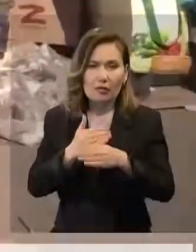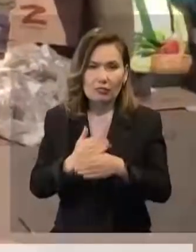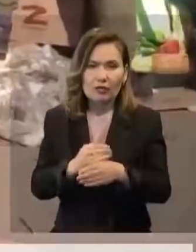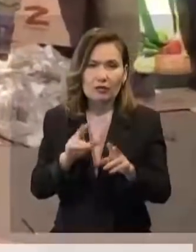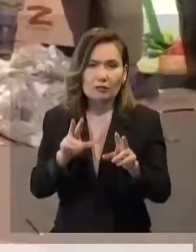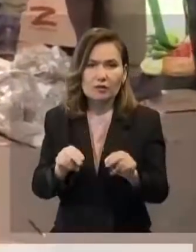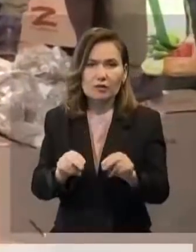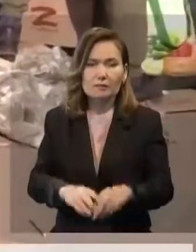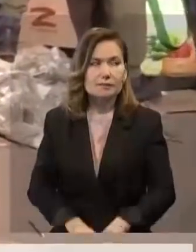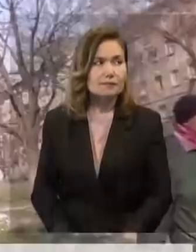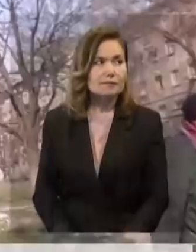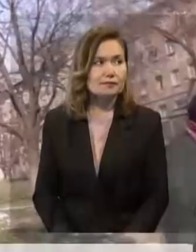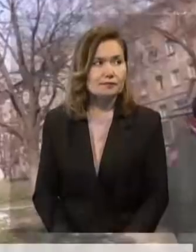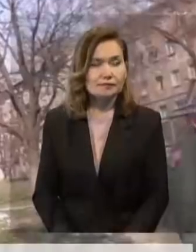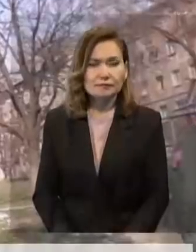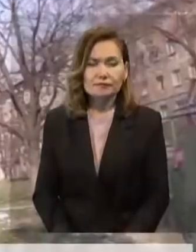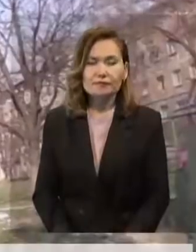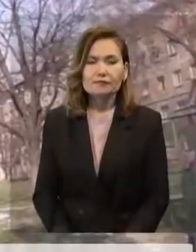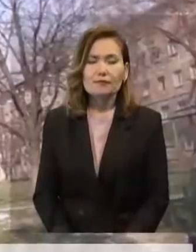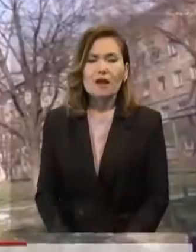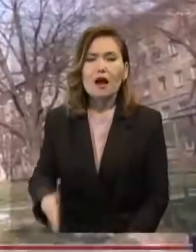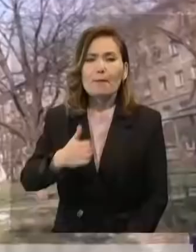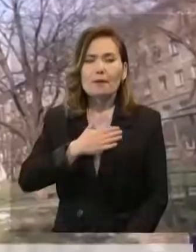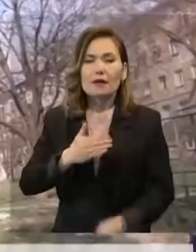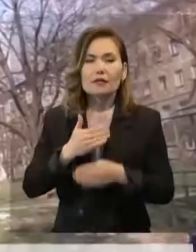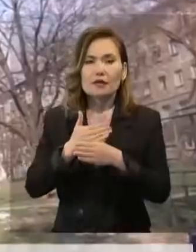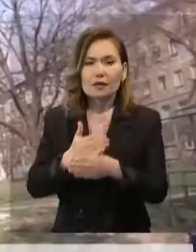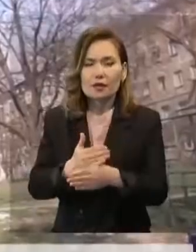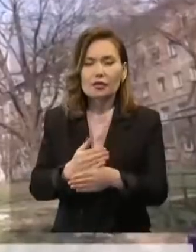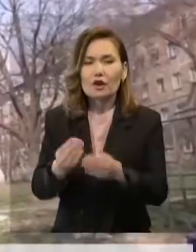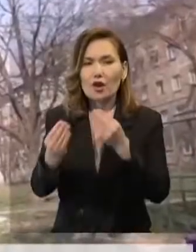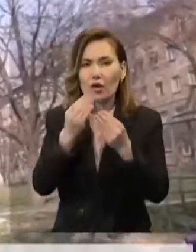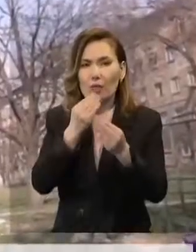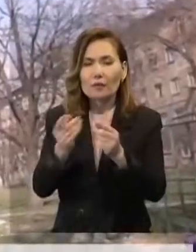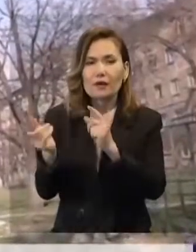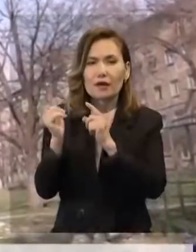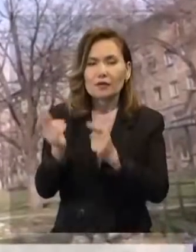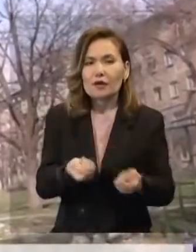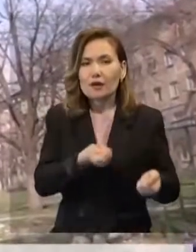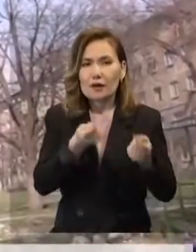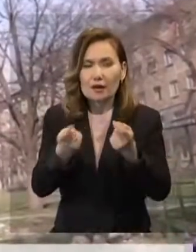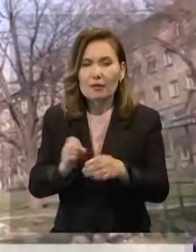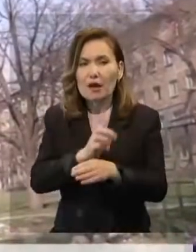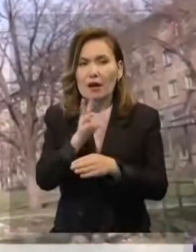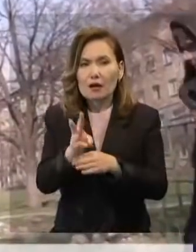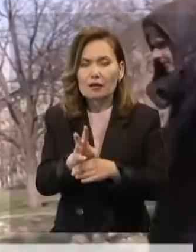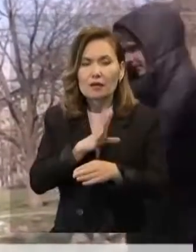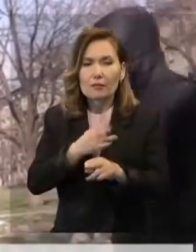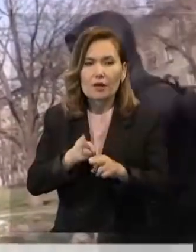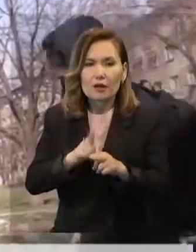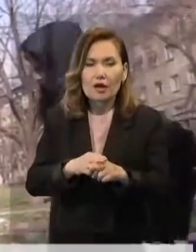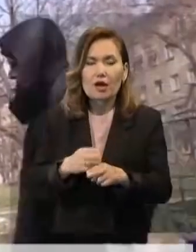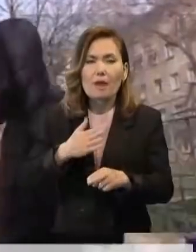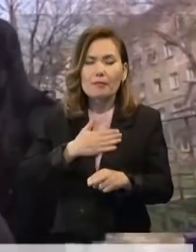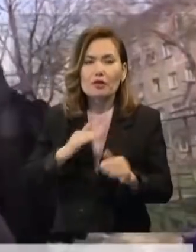Крупа, растительное масло. Бізге гуманитарлық көмекпен сұлы, сұйық май секілді азық түлік жеткізілді. Үйде